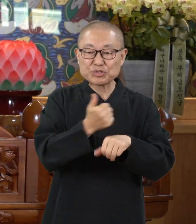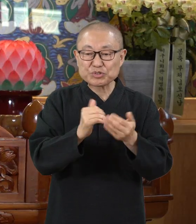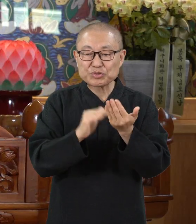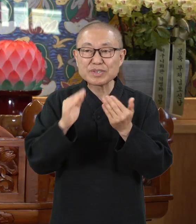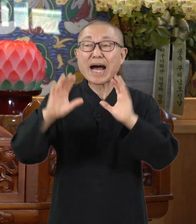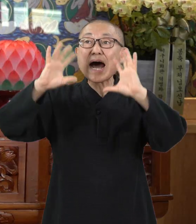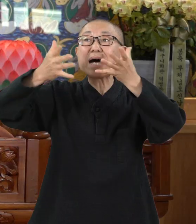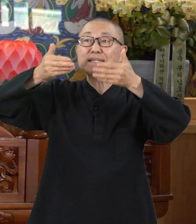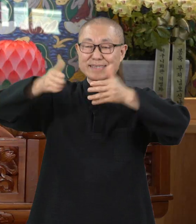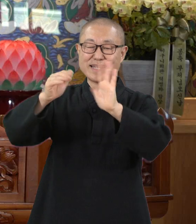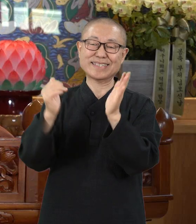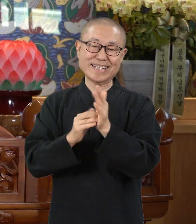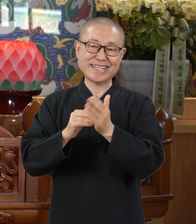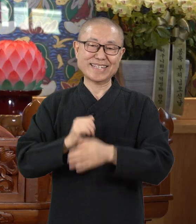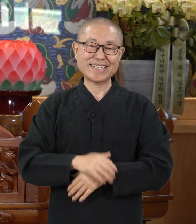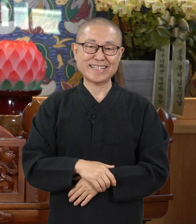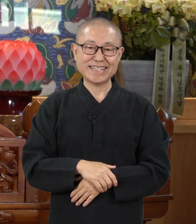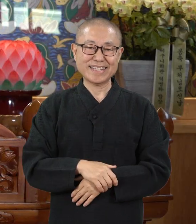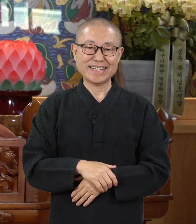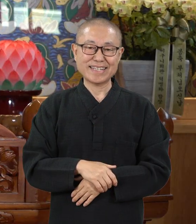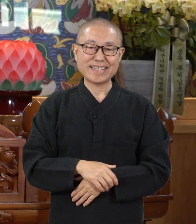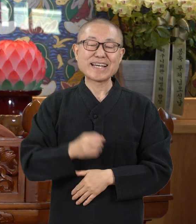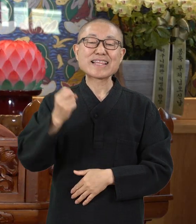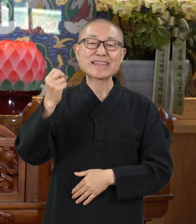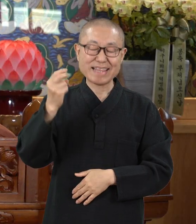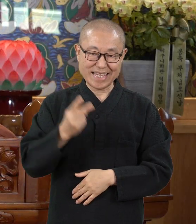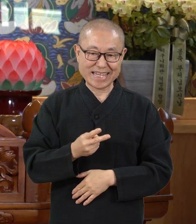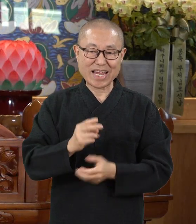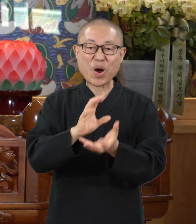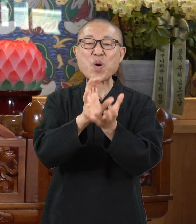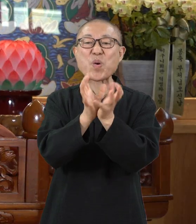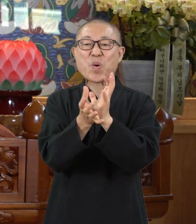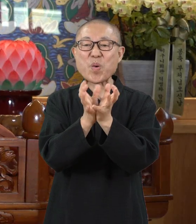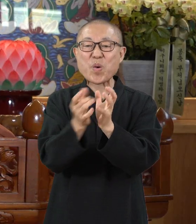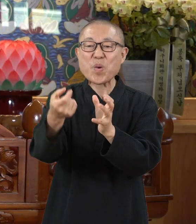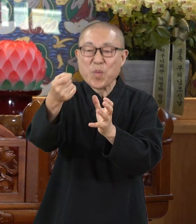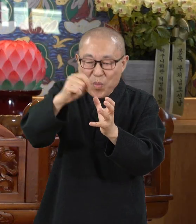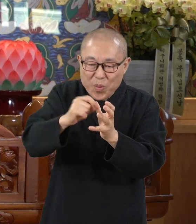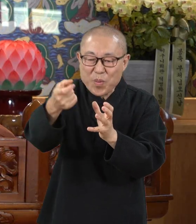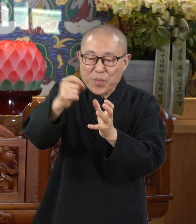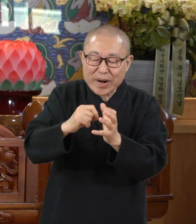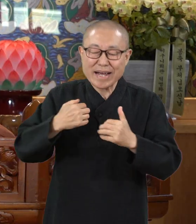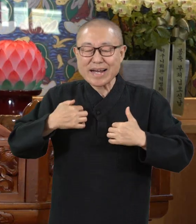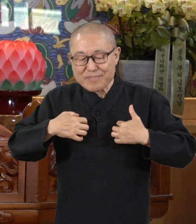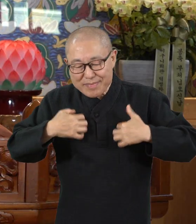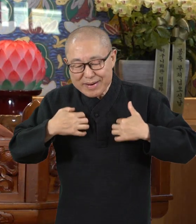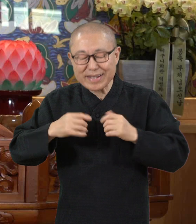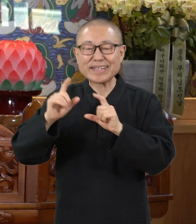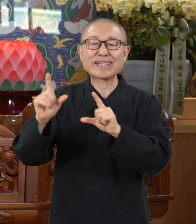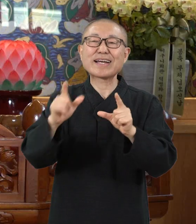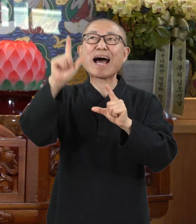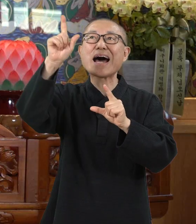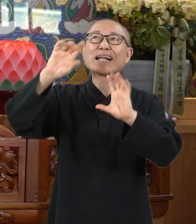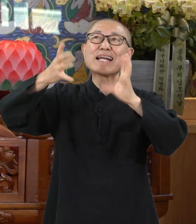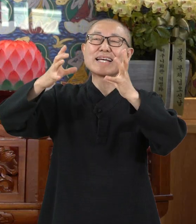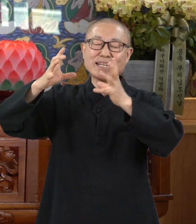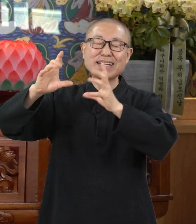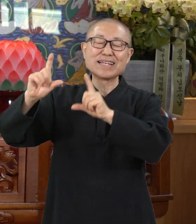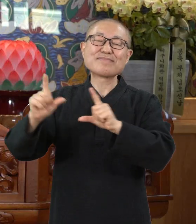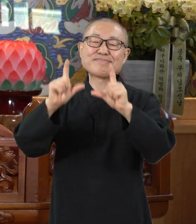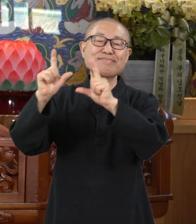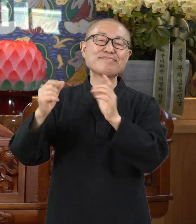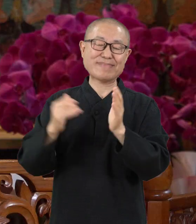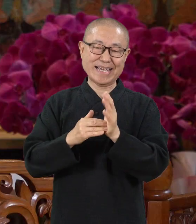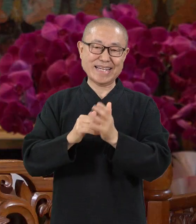천상에 태어났어요. 그래서 다시 이제 그 꽃을 꺾고 이제 그러한 것에 이제 마음을 쓰게